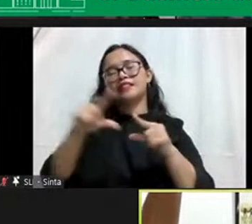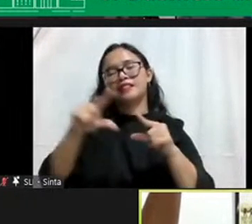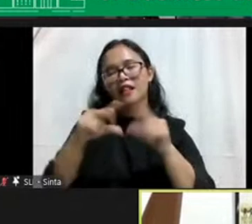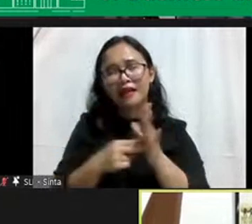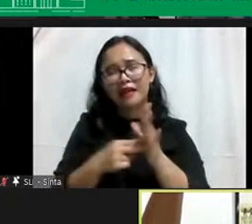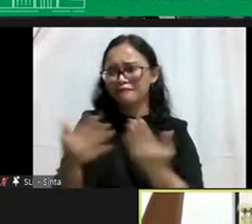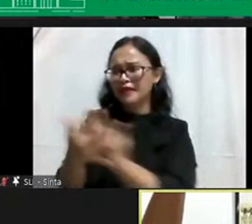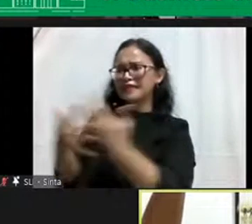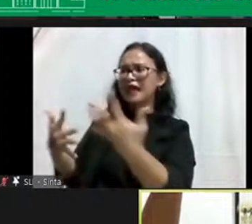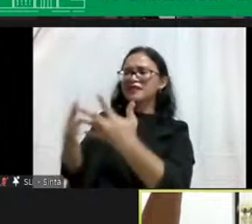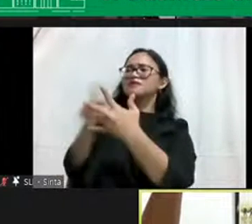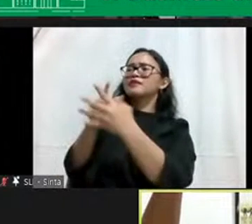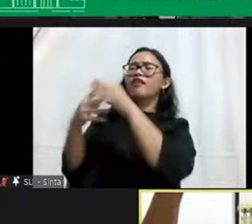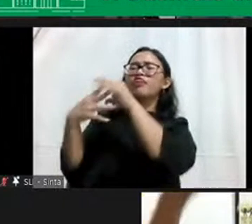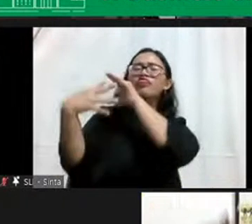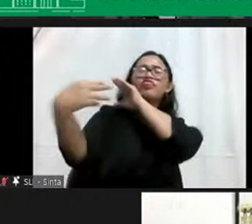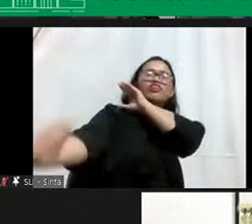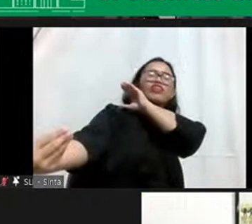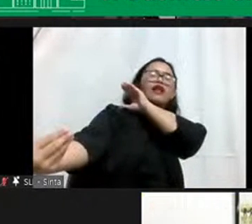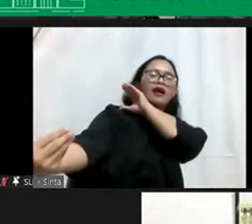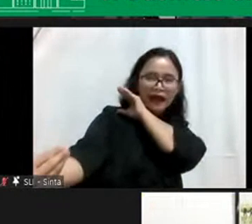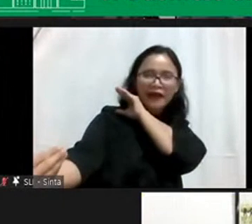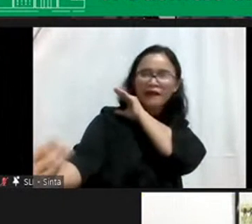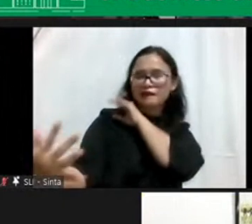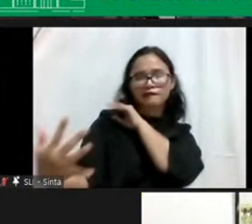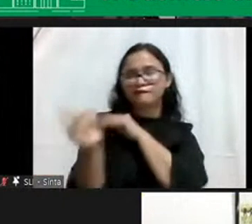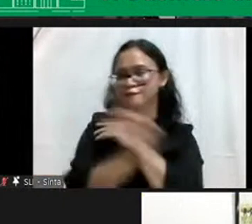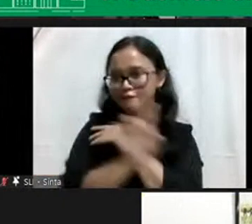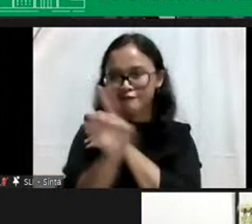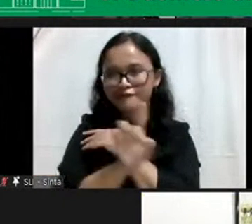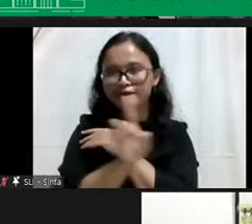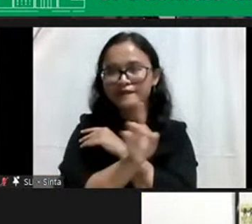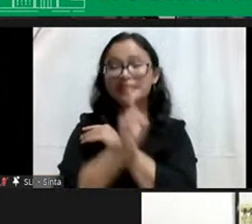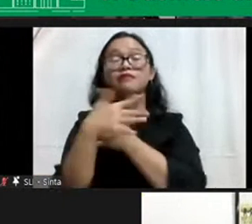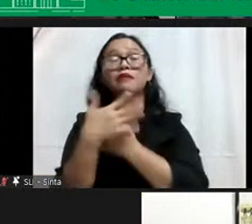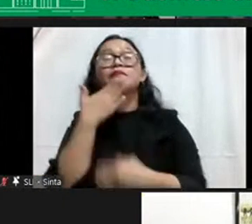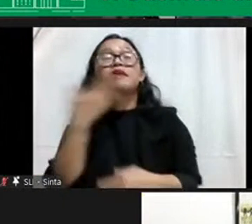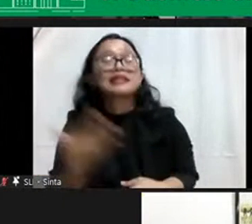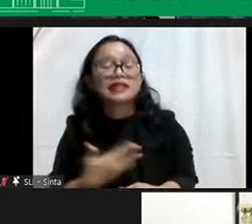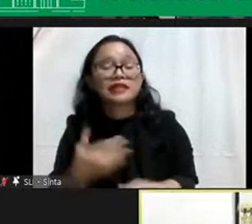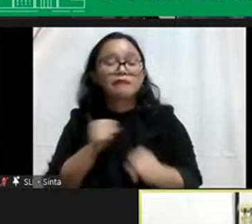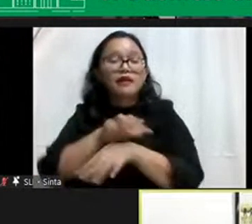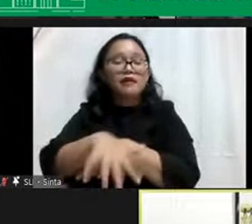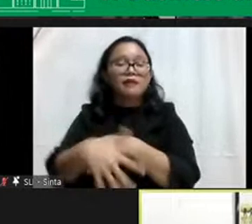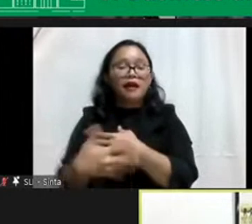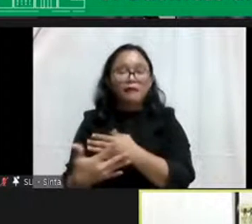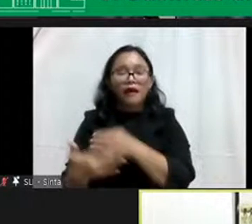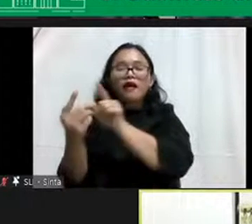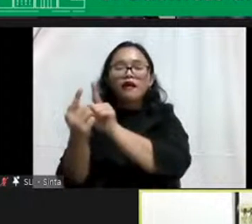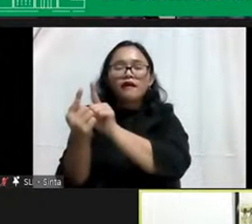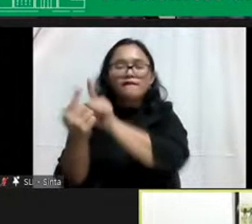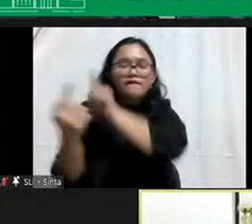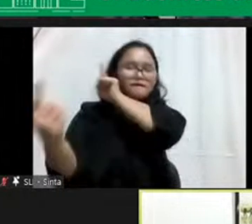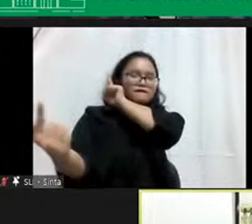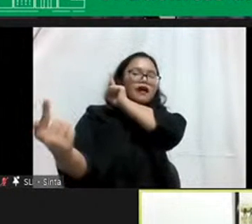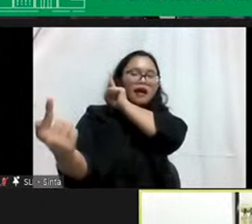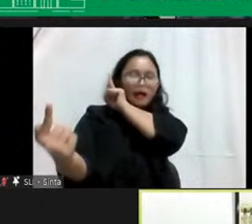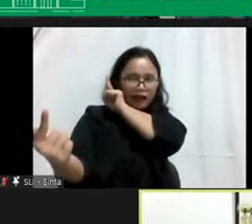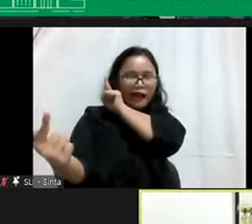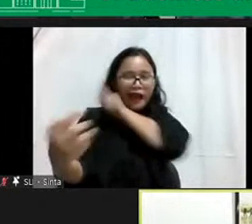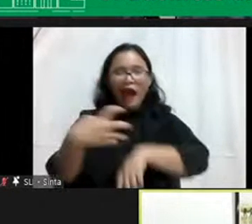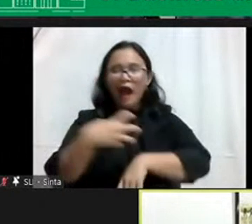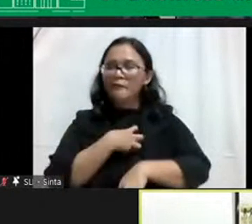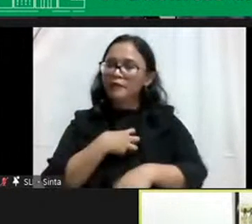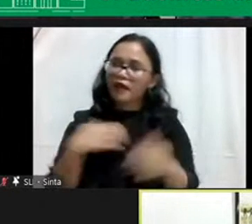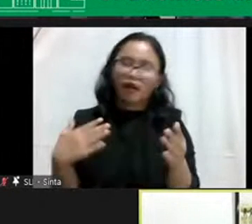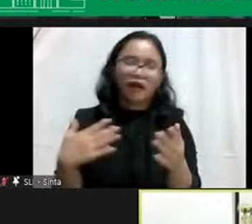gitu ya menjadi bagian di dalamnya dan ini malah akan menjauhkan upaya-upaya untuk pemenuhan manusia itu gitu